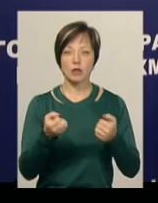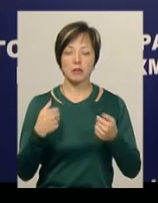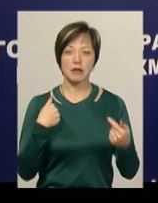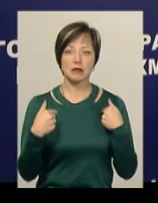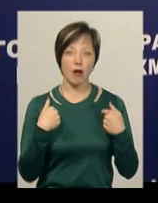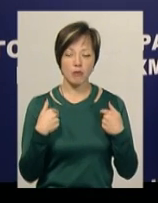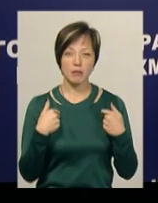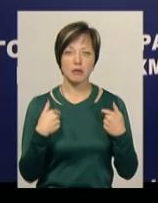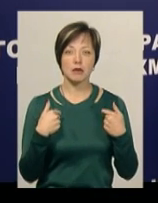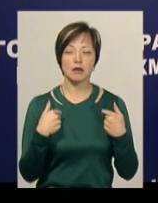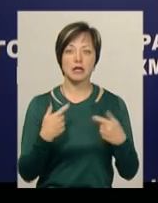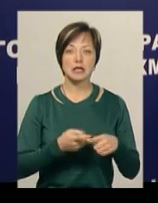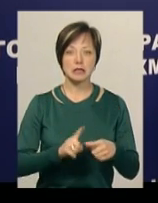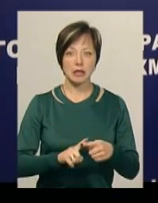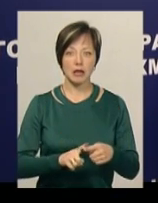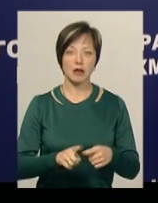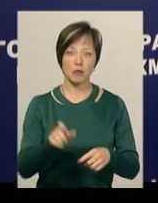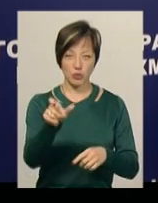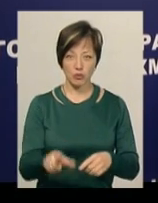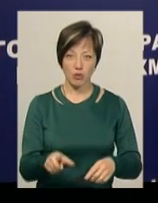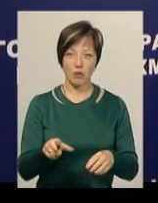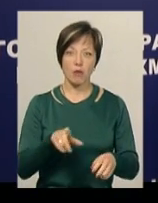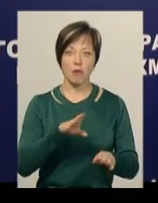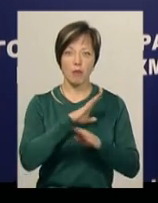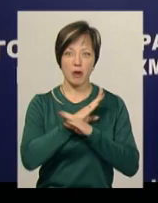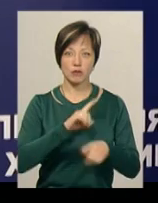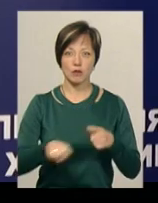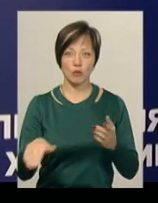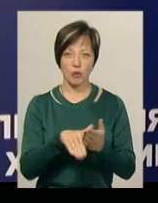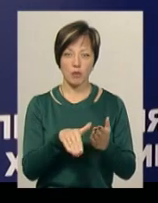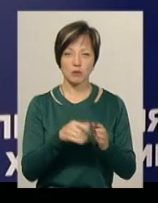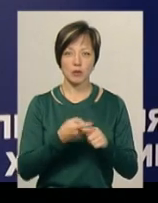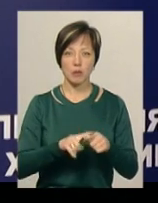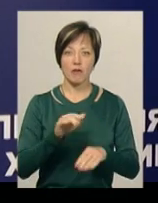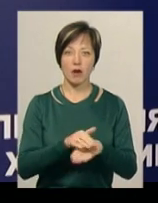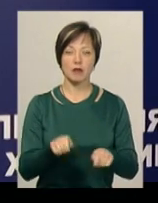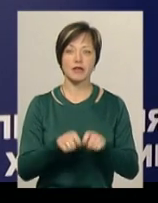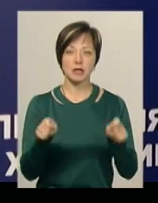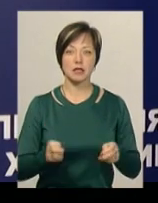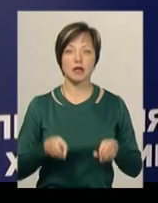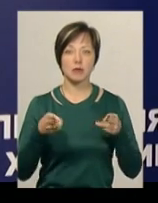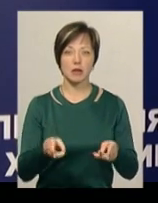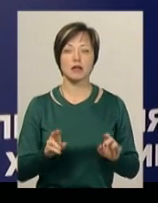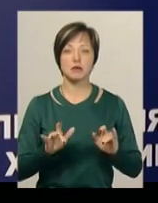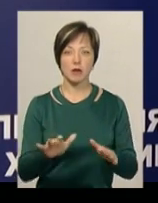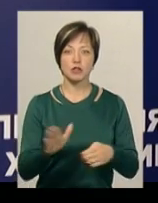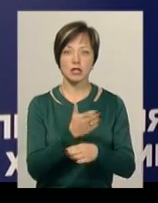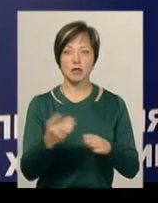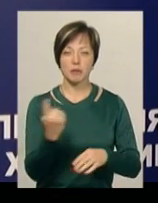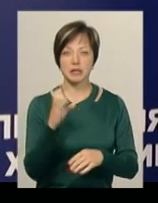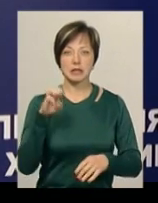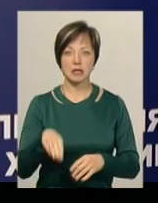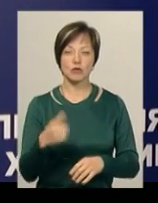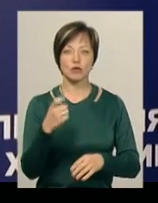трав цей потерпілий помер у кареті швидкої допомоги. По даному факту відкрите кримінальне провадження за частиною 1